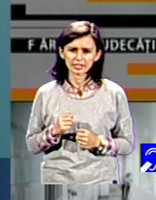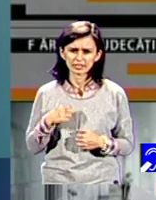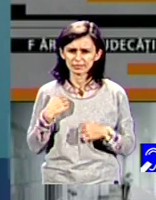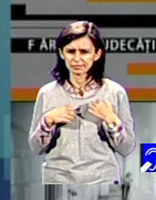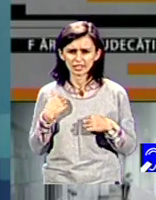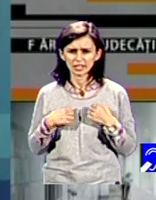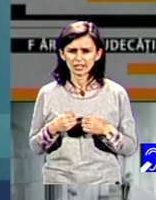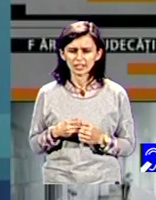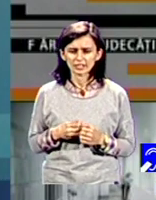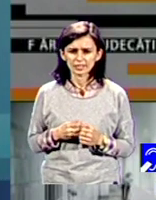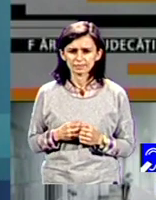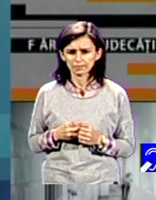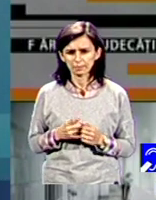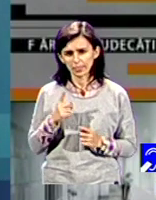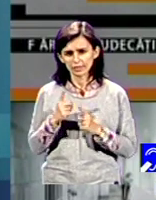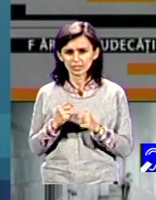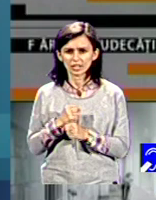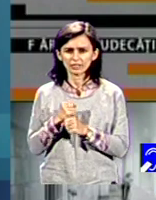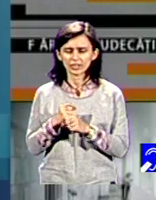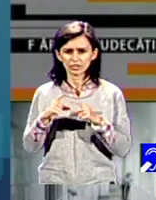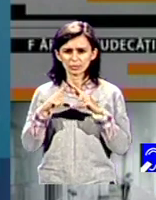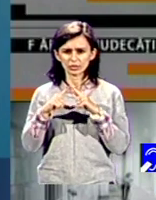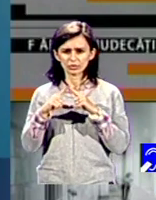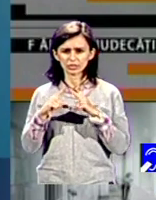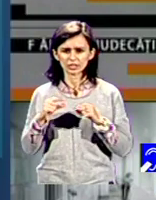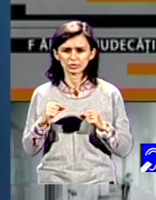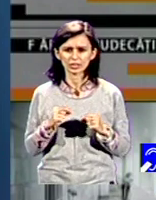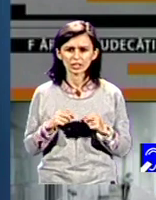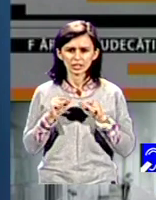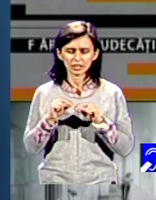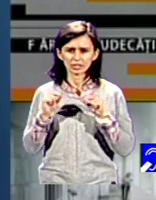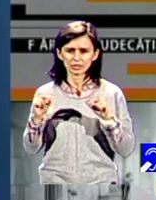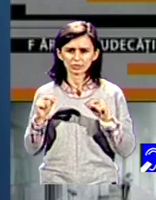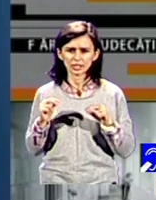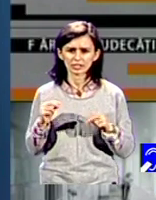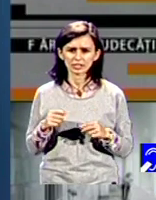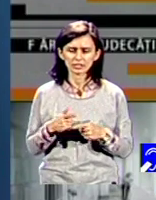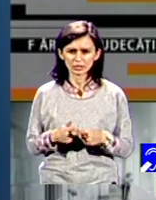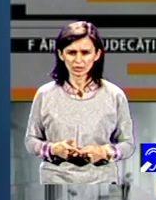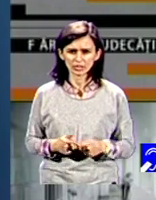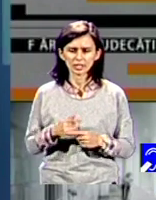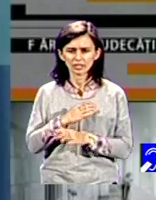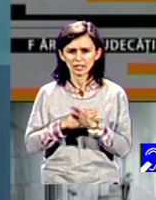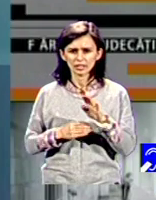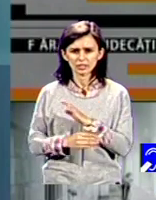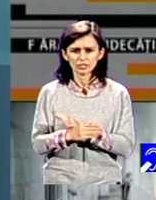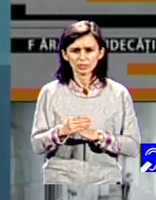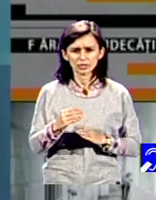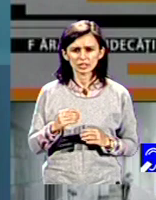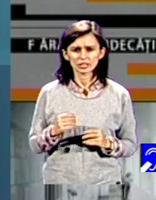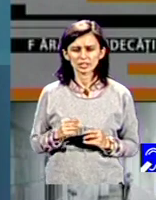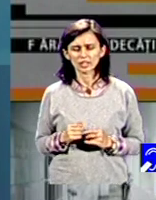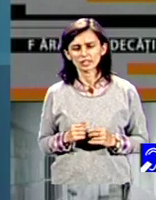să spunem așa un triunghi educație sexuală tate și dizabilitate parcă lucrurile exact efectiv nu explodează